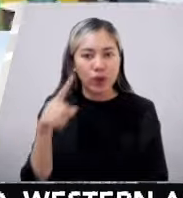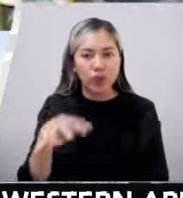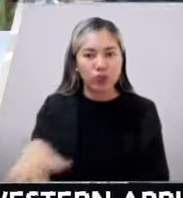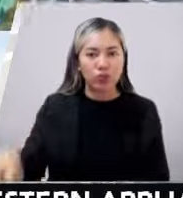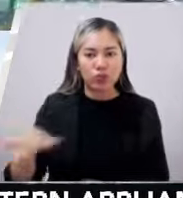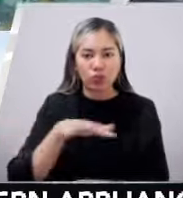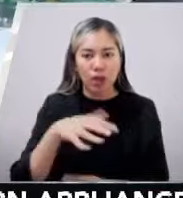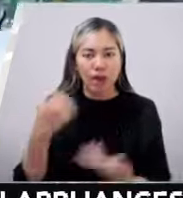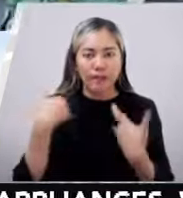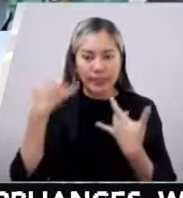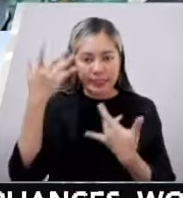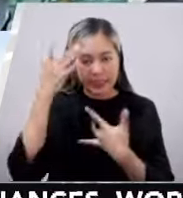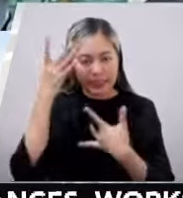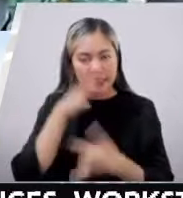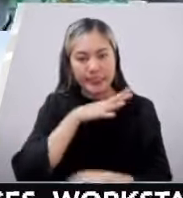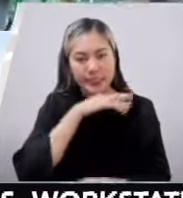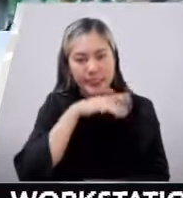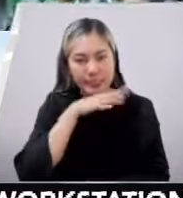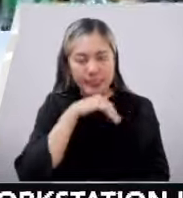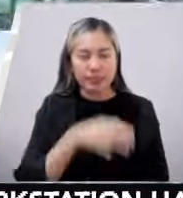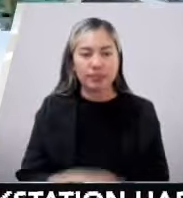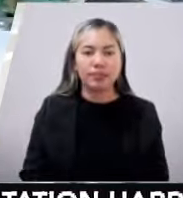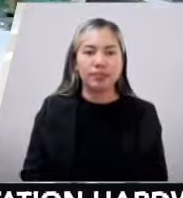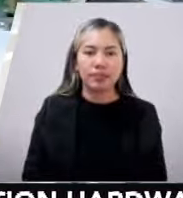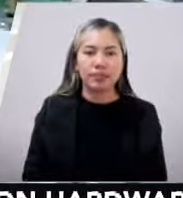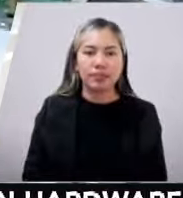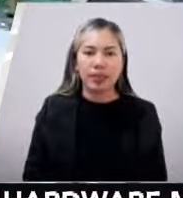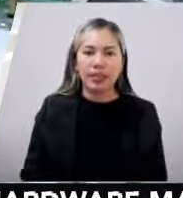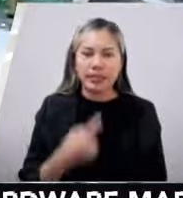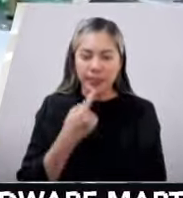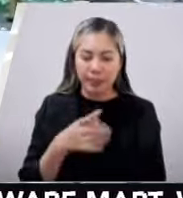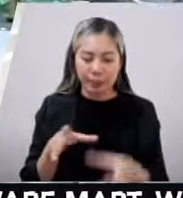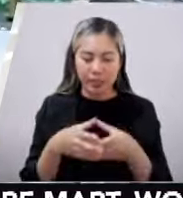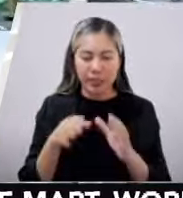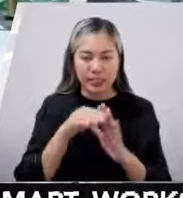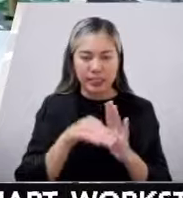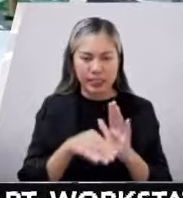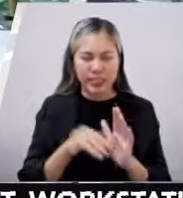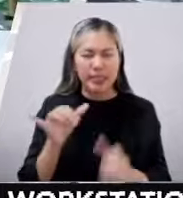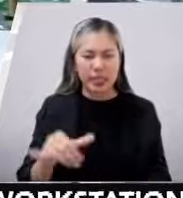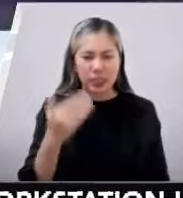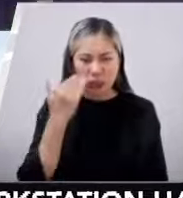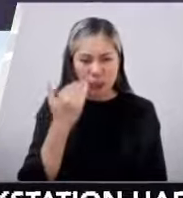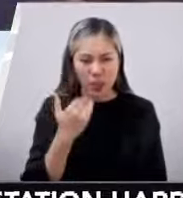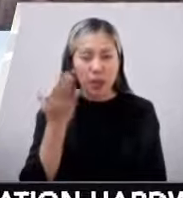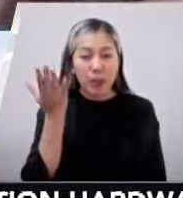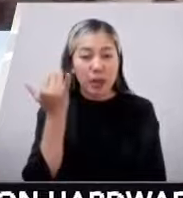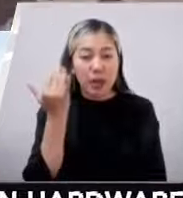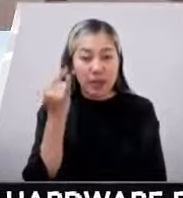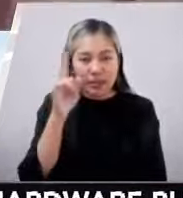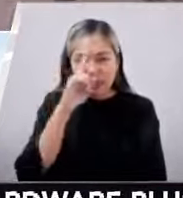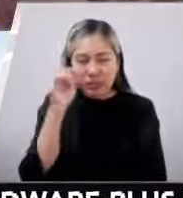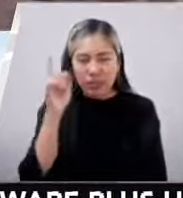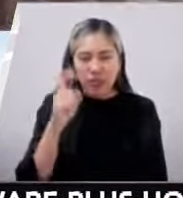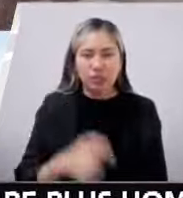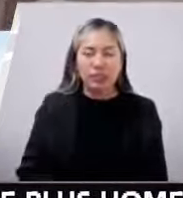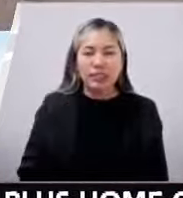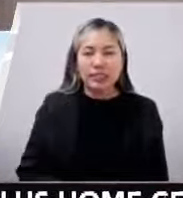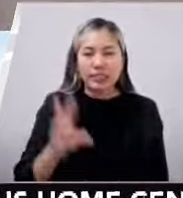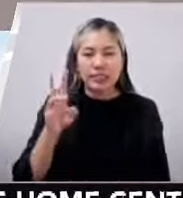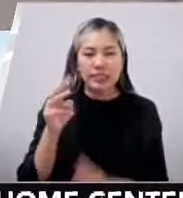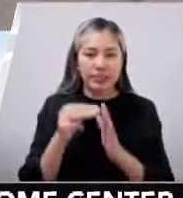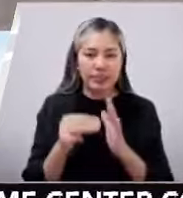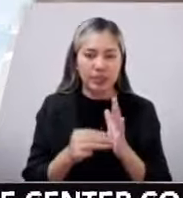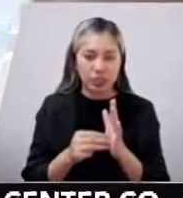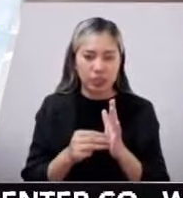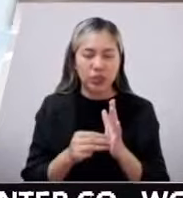ASF. Sabi ng AGA party list, kulang ito dahil sa backyard hog raisers pa lang, 6 milyon na raw ang inaalaga